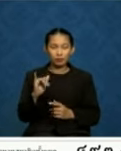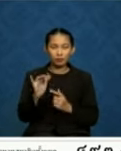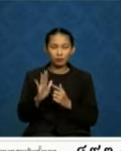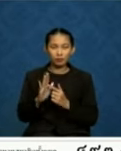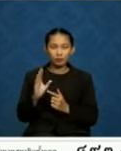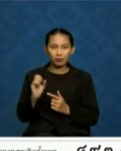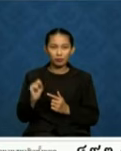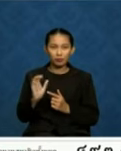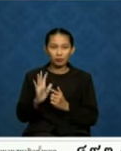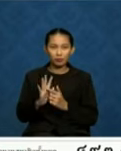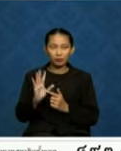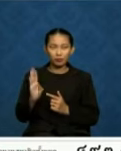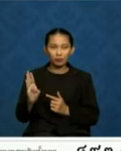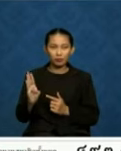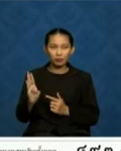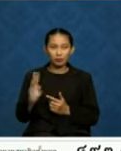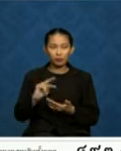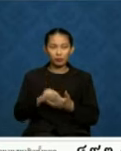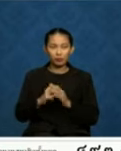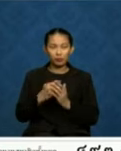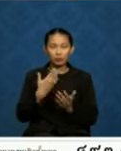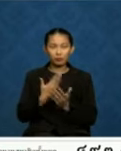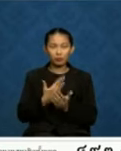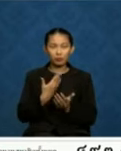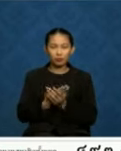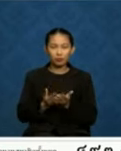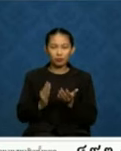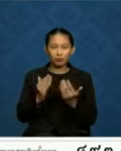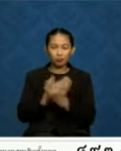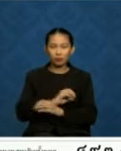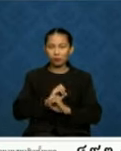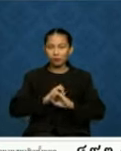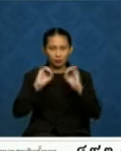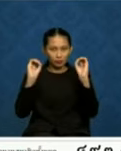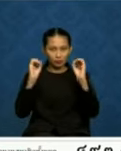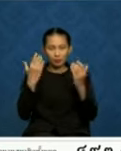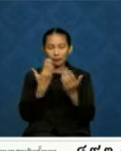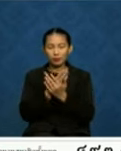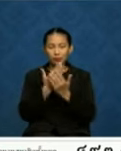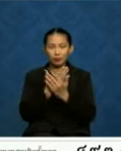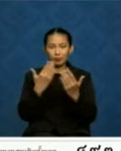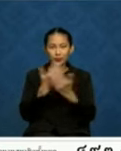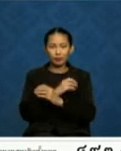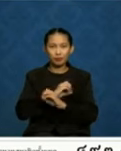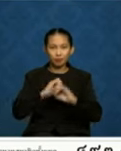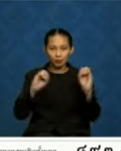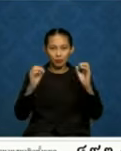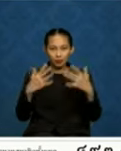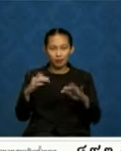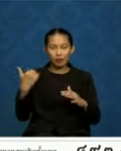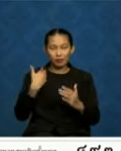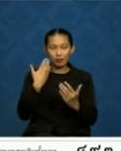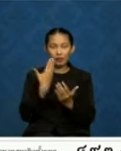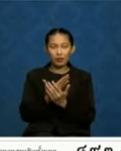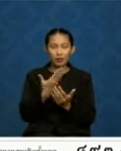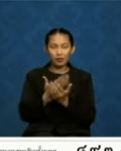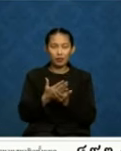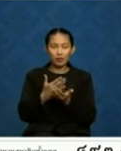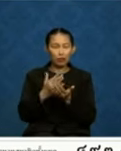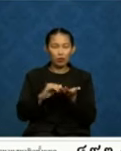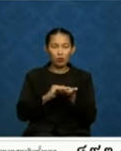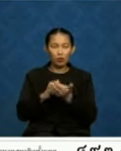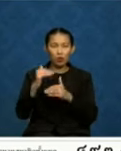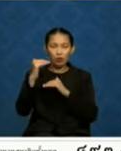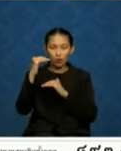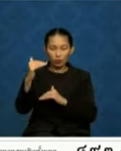บซื้อจากทางเกษตรกรไม่เคยขึ้นราคาเลยครับ10กว่าปีที่ผ่านมาไม่เคยขึ้นราคาแถมยังมีลดโควต้า